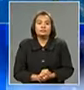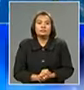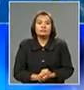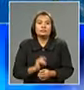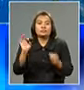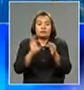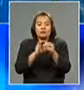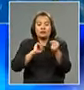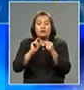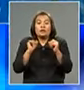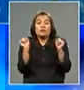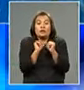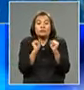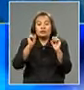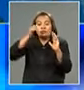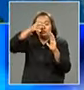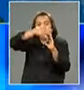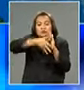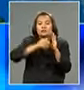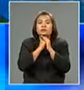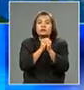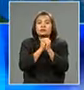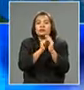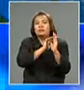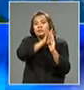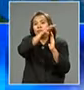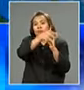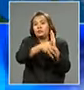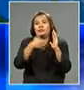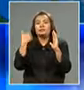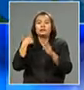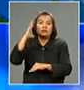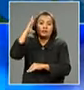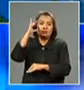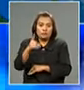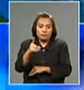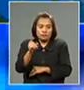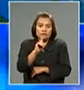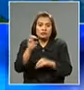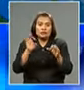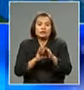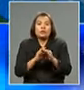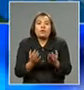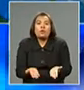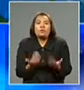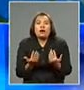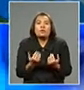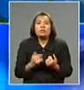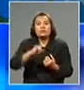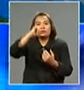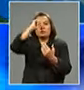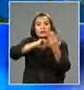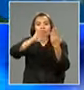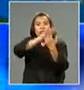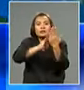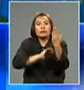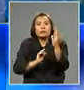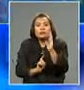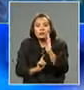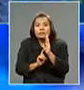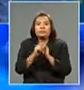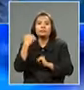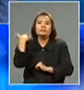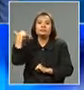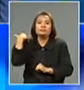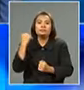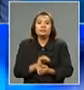งหรือมวลอากาศเย็นระลอกล่าสุดจากจีนลงมาปกคลุมแต่ตั้งแต่พรุ่งนี้จะมีกำลังที่อ่อนลงทำให้ทั่วไทยจะกลับไปอุ่นขึ้นนะครับยกเว้น